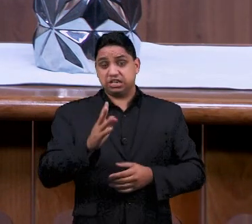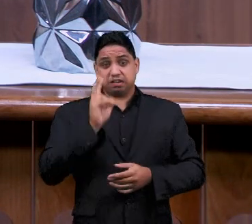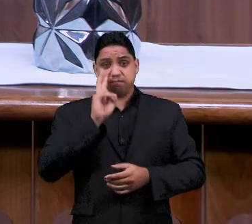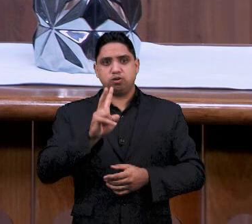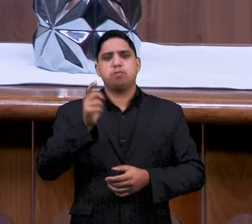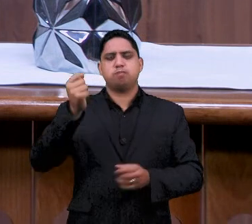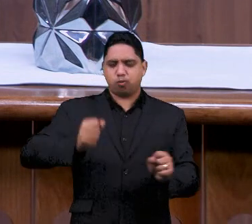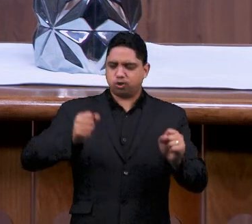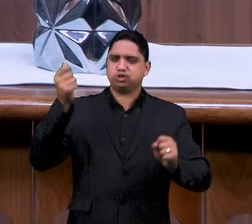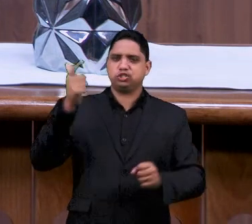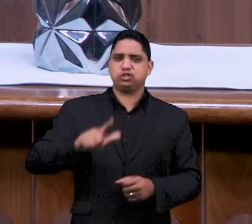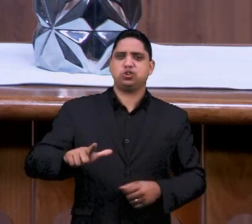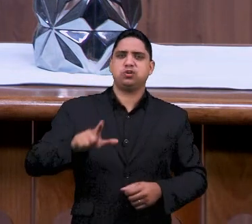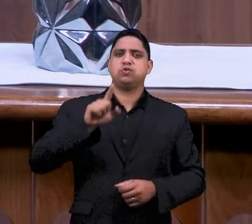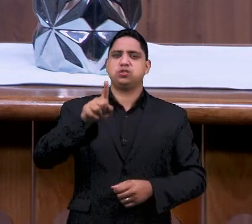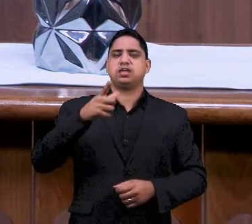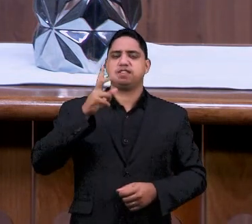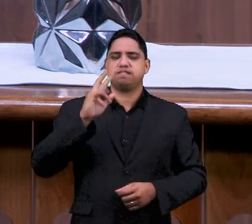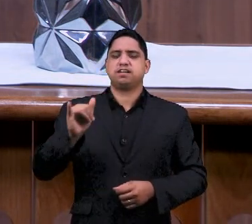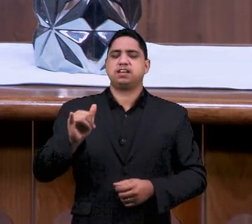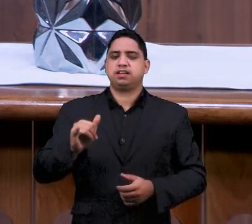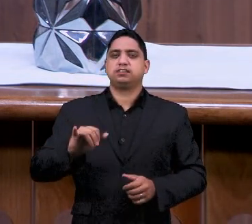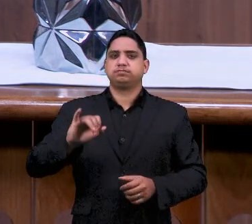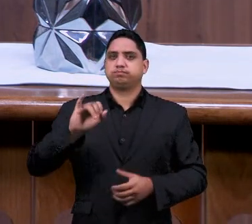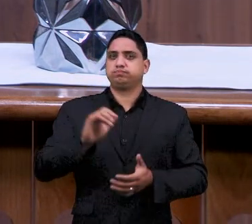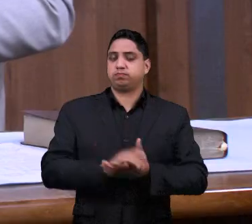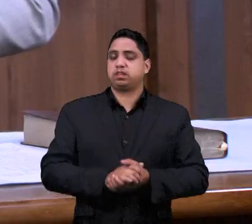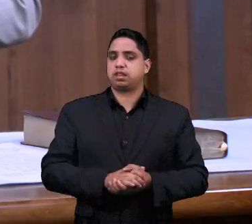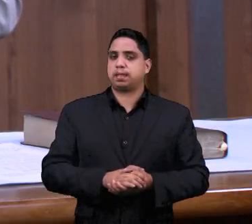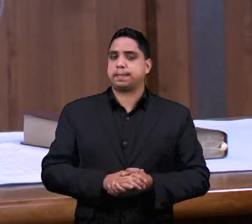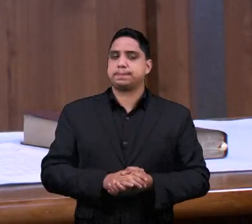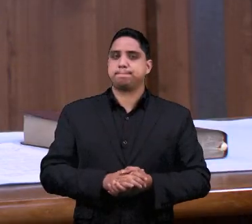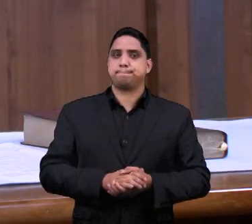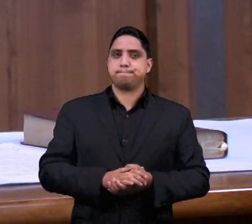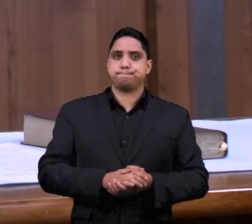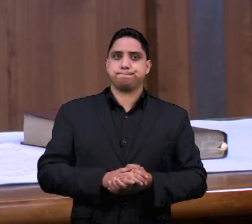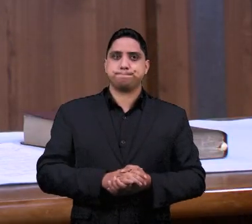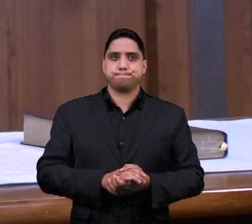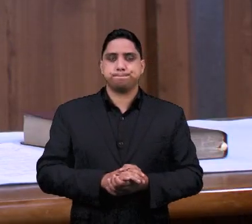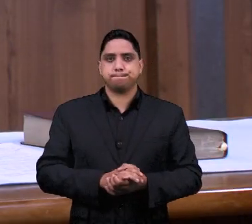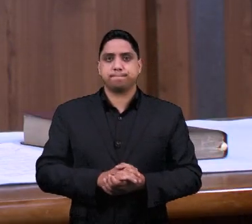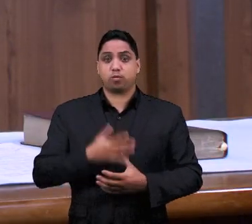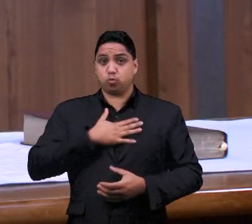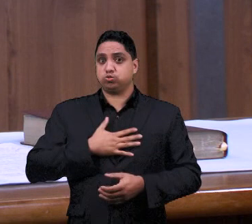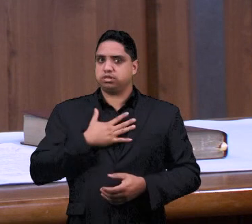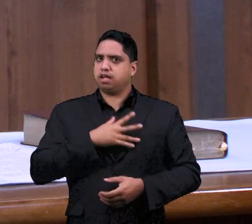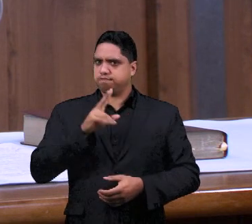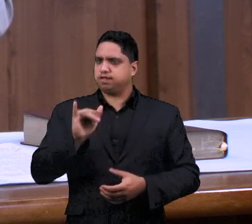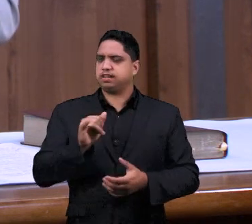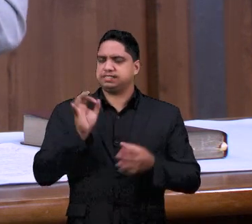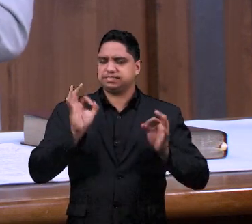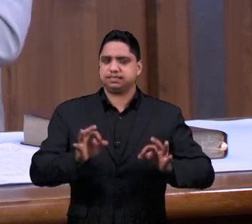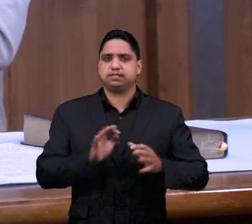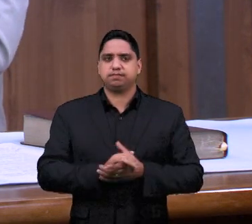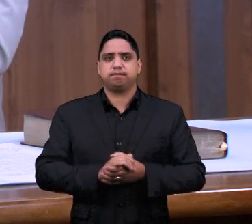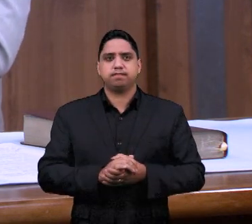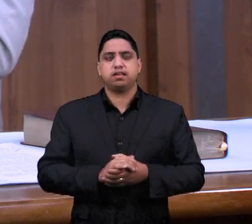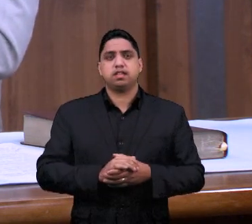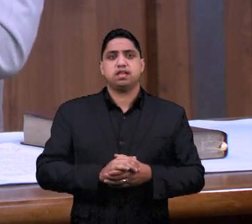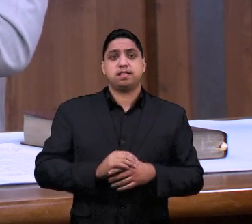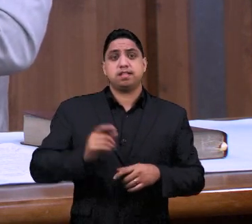tu as regardé, tu peux assister à nouveau. Tu vas gagner beaucoup avec cela. Mais passons aux questions de la prochaine école biblique dominicale avec ces